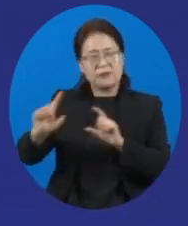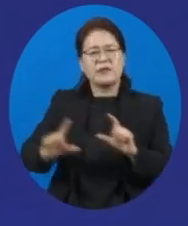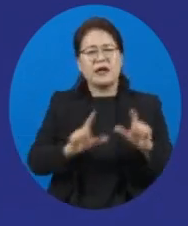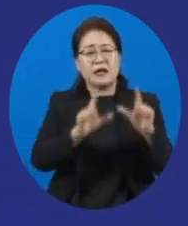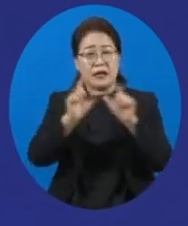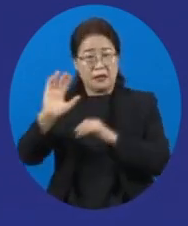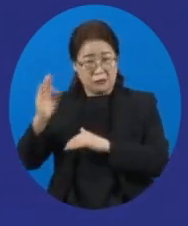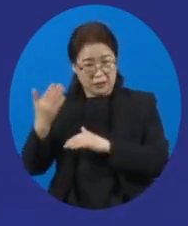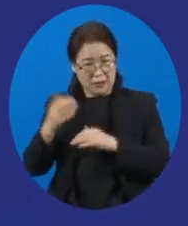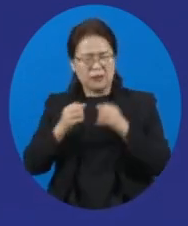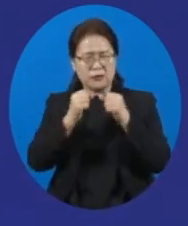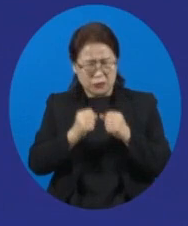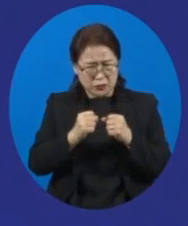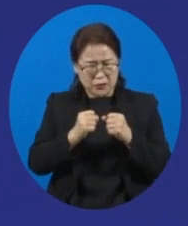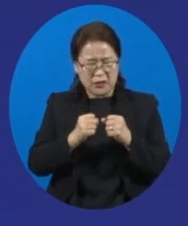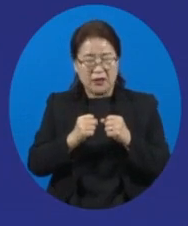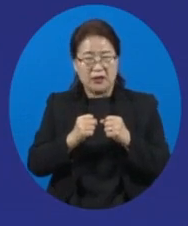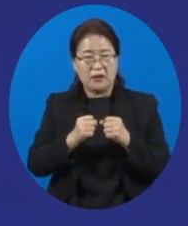거예요.